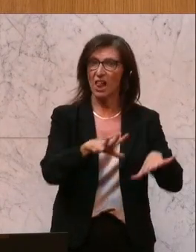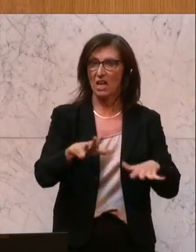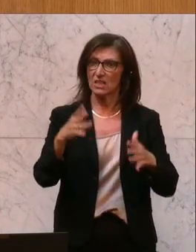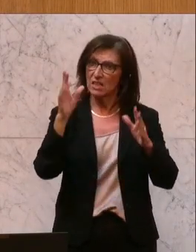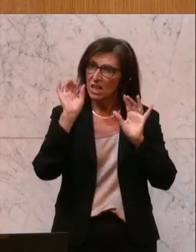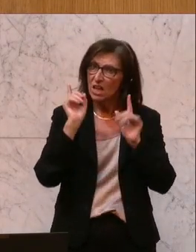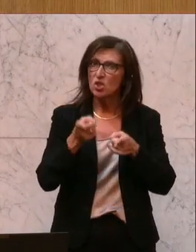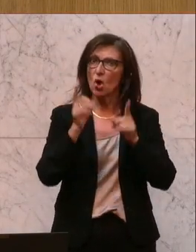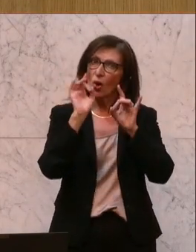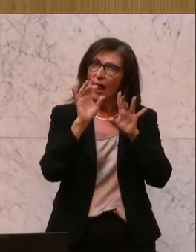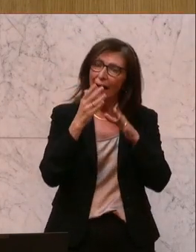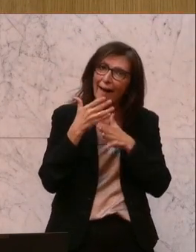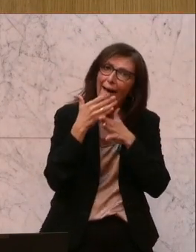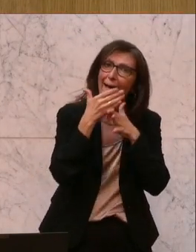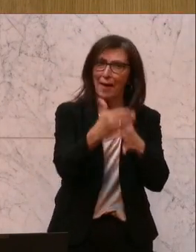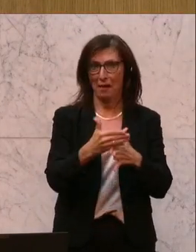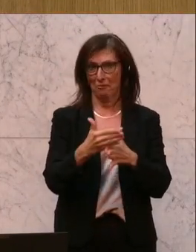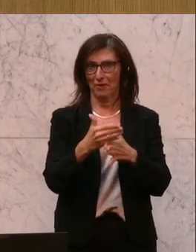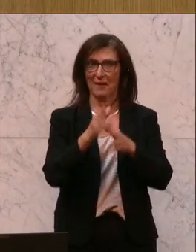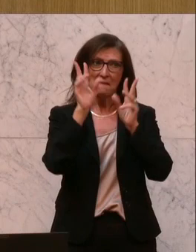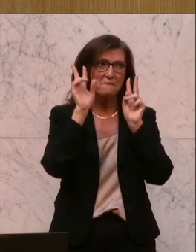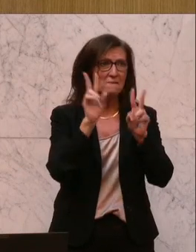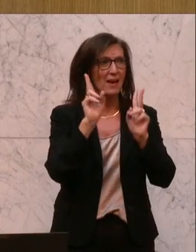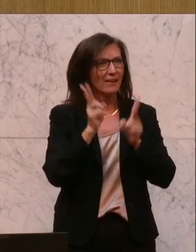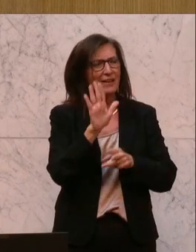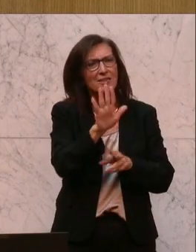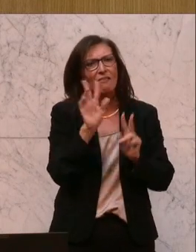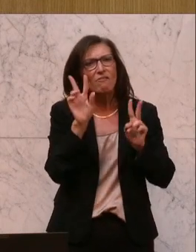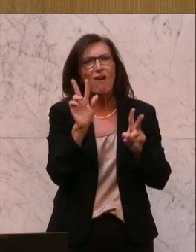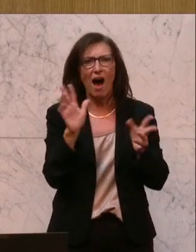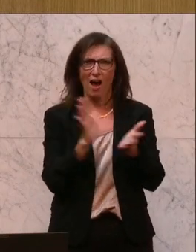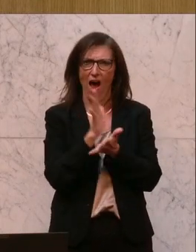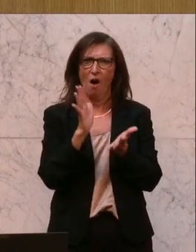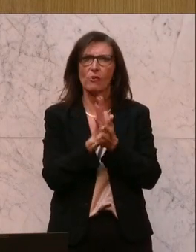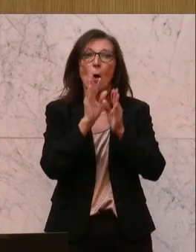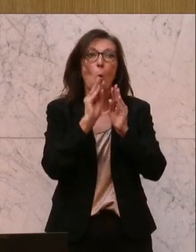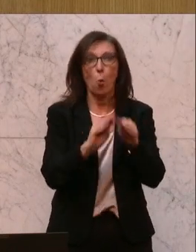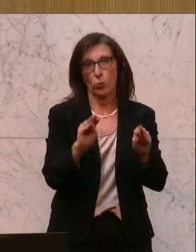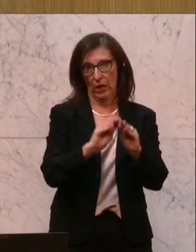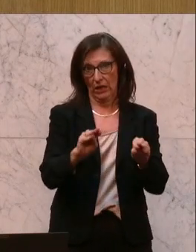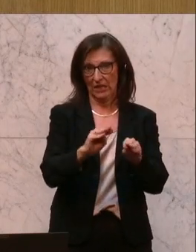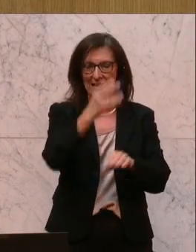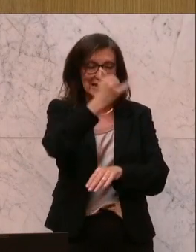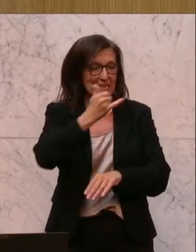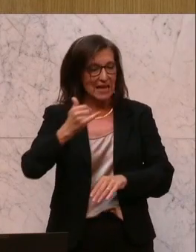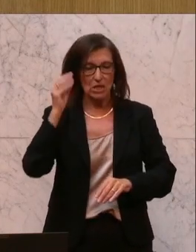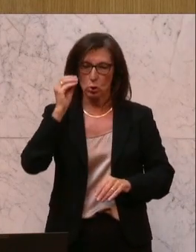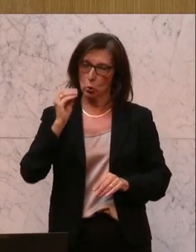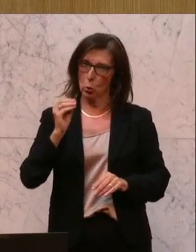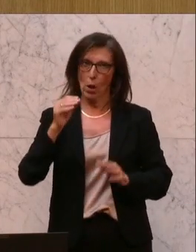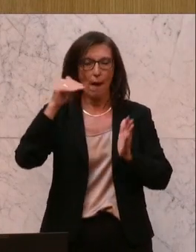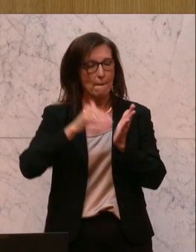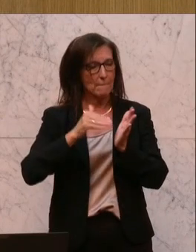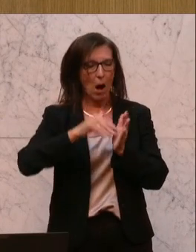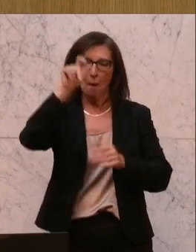den Lehrerinnen und Lehrern dabei, dass sie auch wirklich ihren Job machen können, zu unterrichten? Setzen Sie in jede Schule Schulpsychologinnen